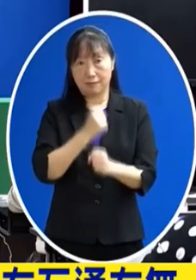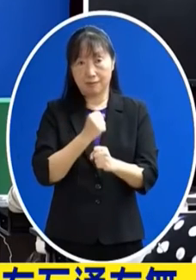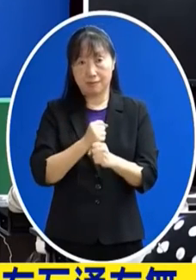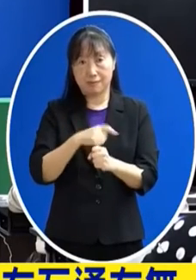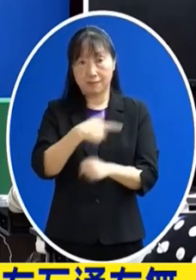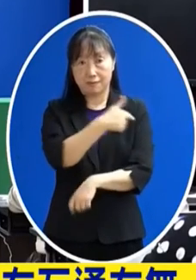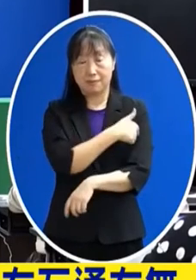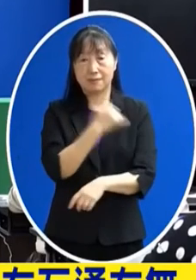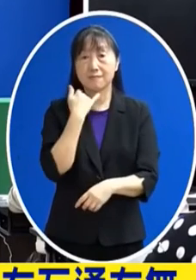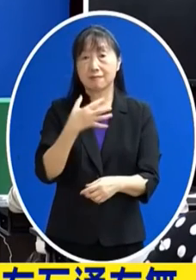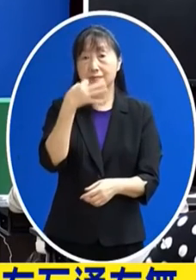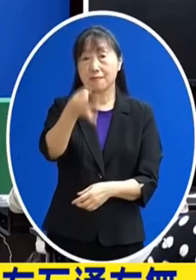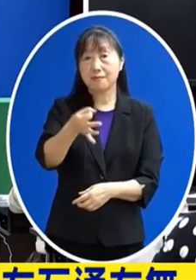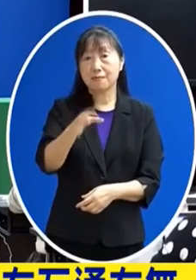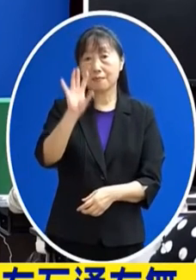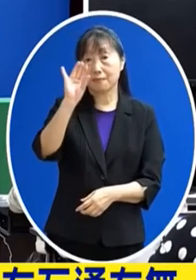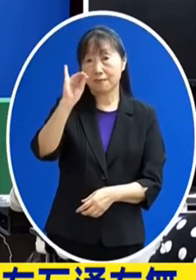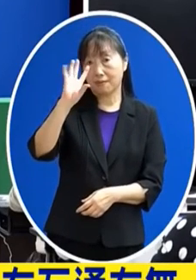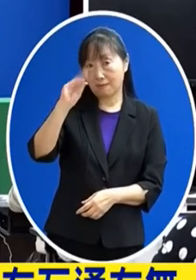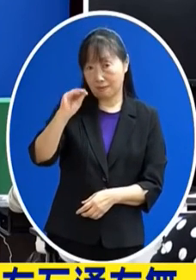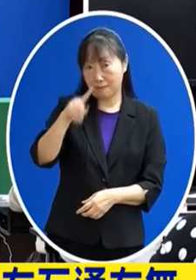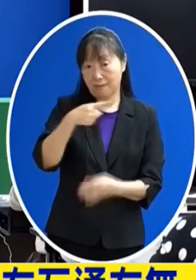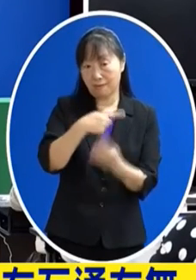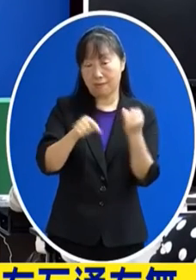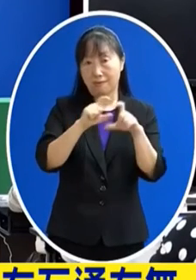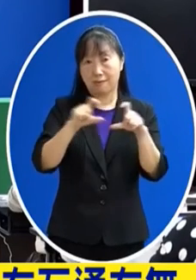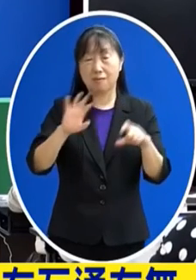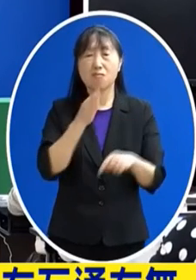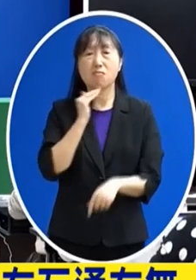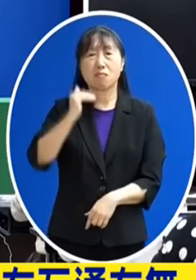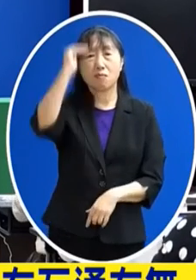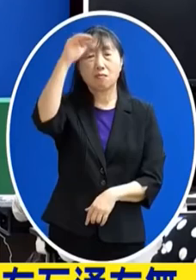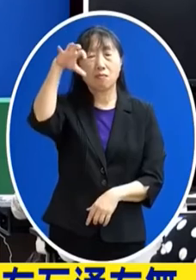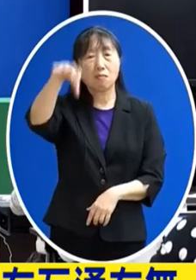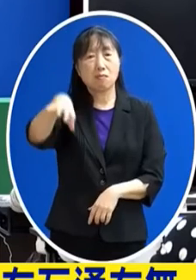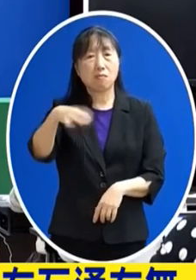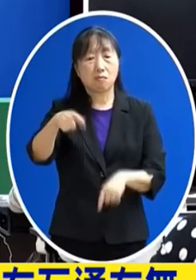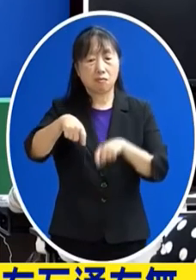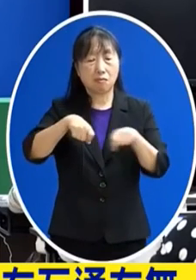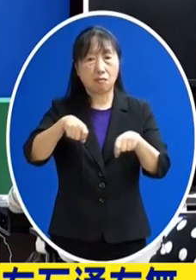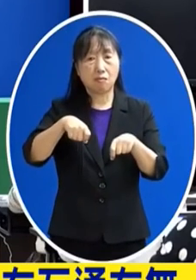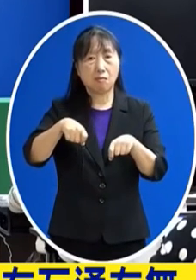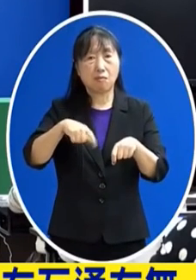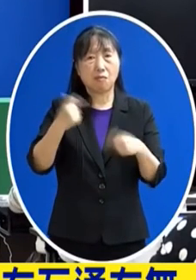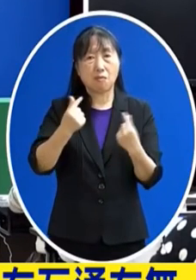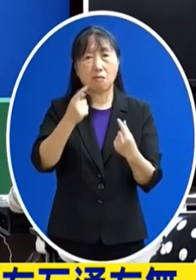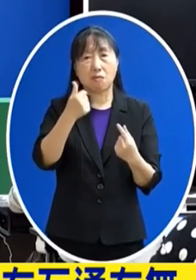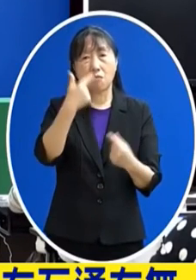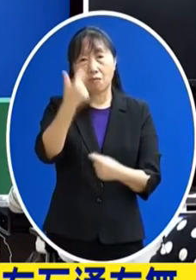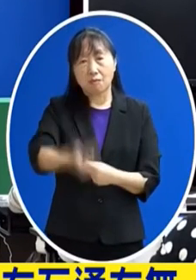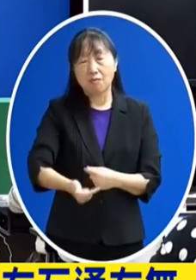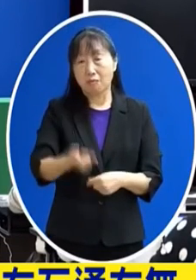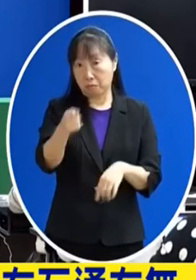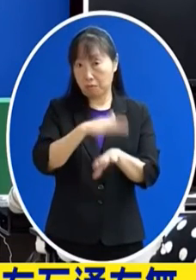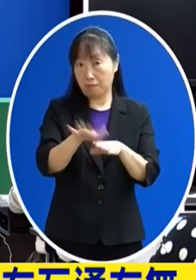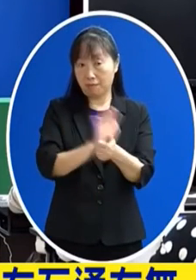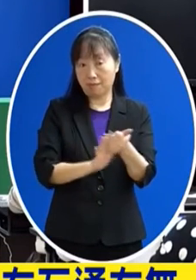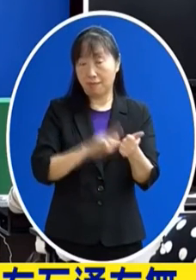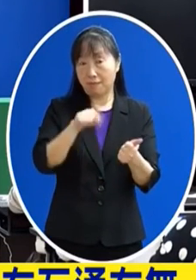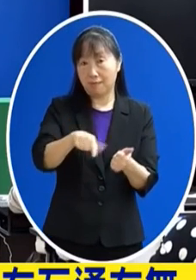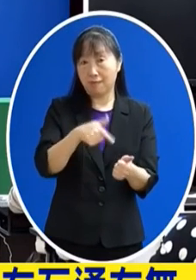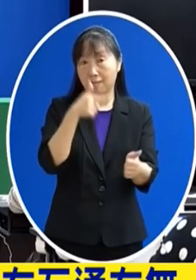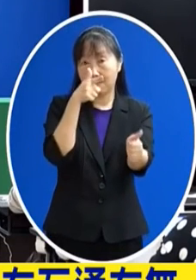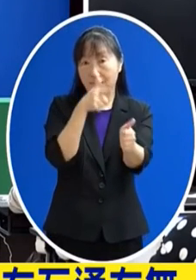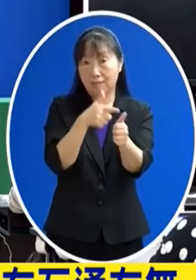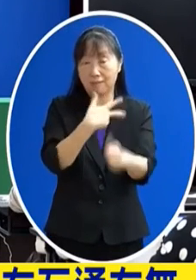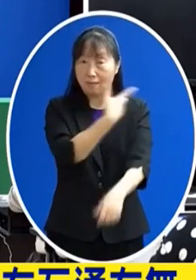购买1000万剂，那现在高端的进度不如预期啊，那会不会影响到整体的施打规划？